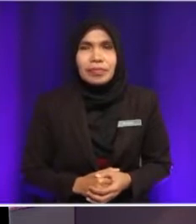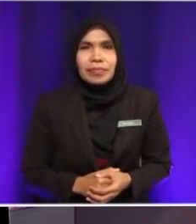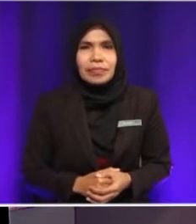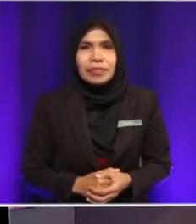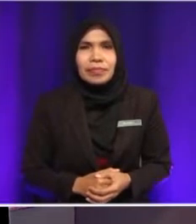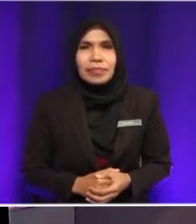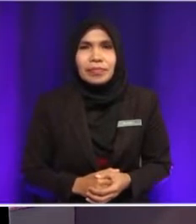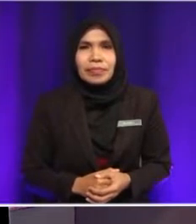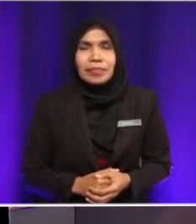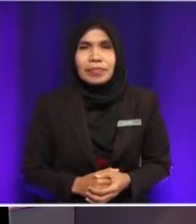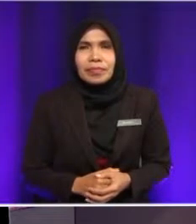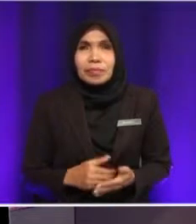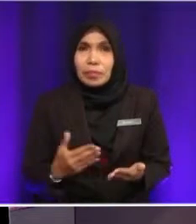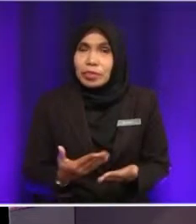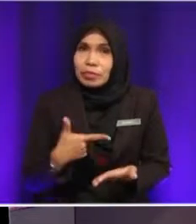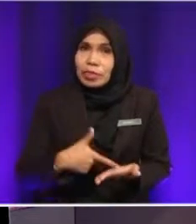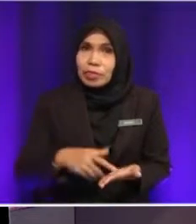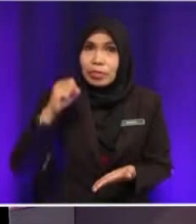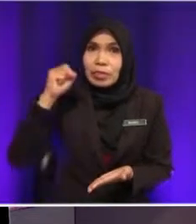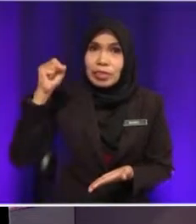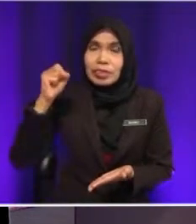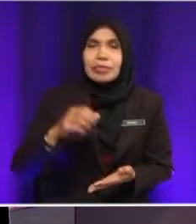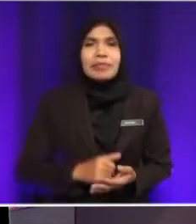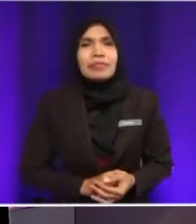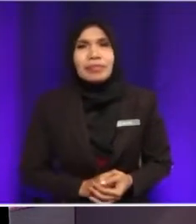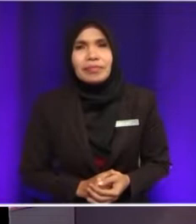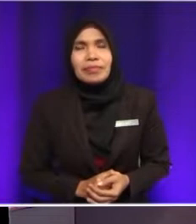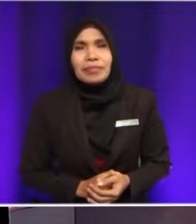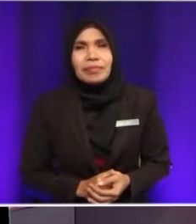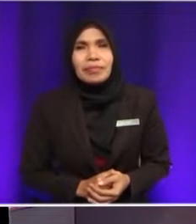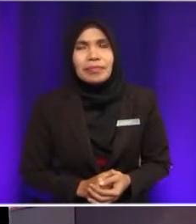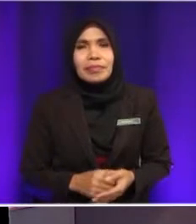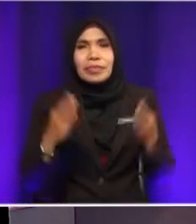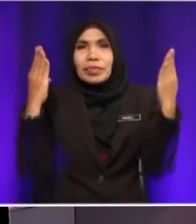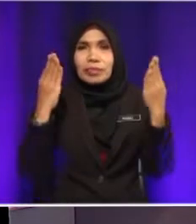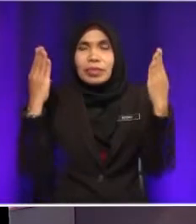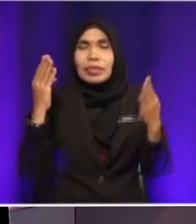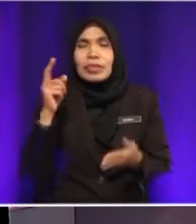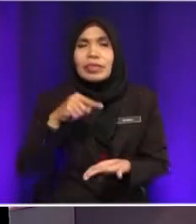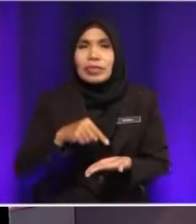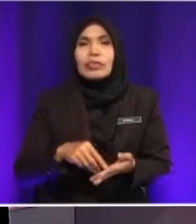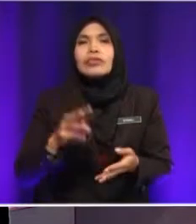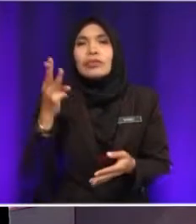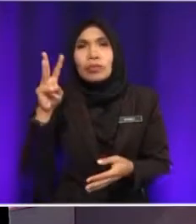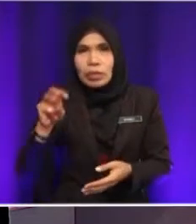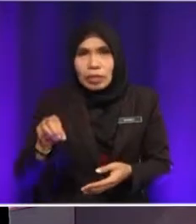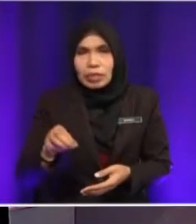Kemerdekaan dan sebagainya dan mata pelajaran ini adalah wajib lulus di peringkat